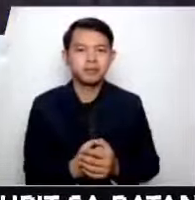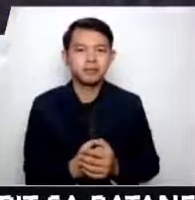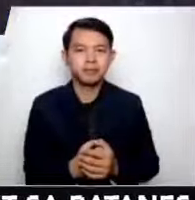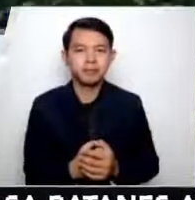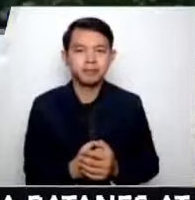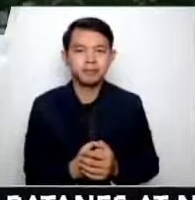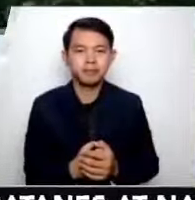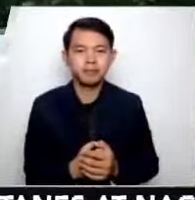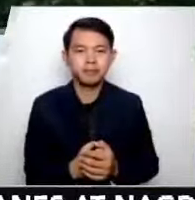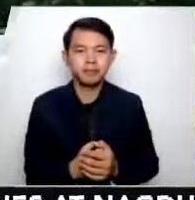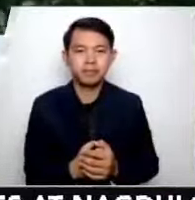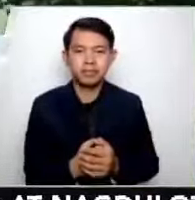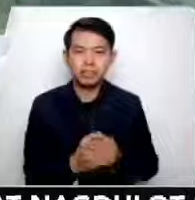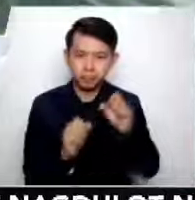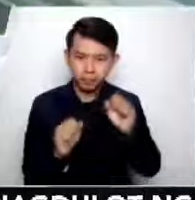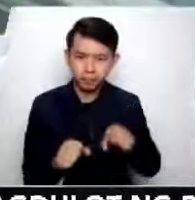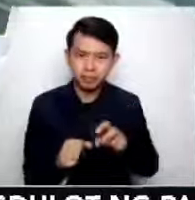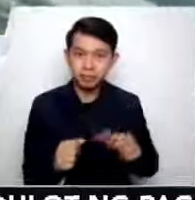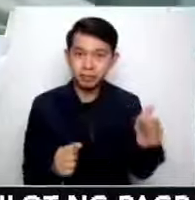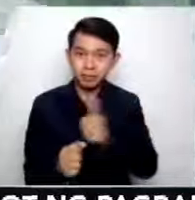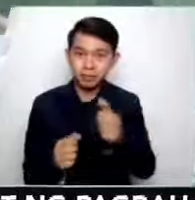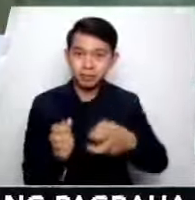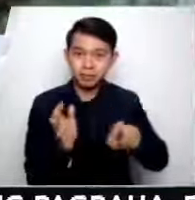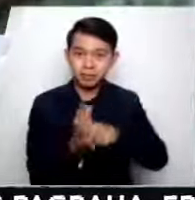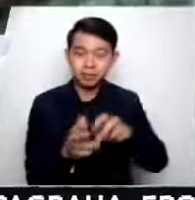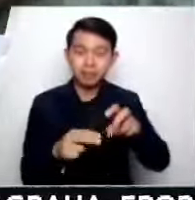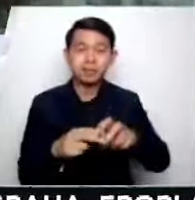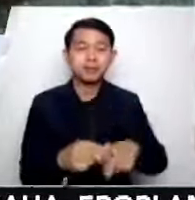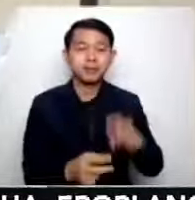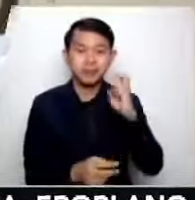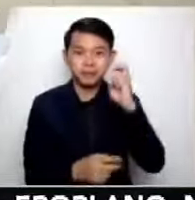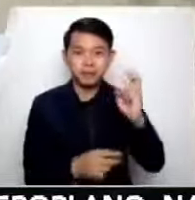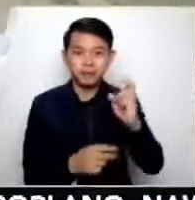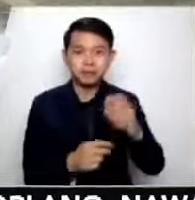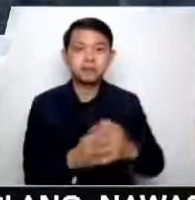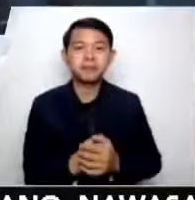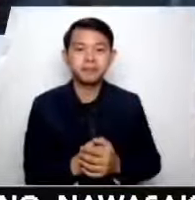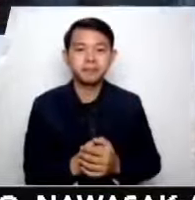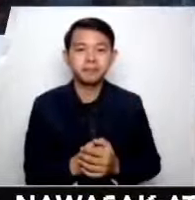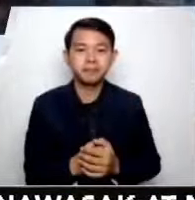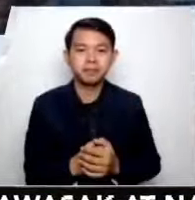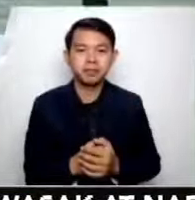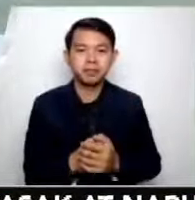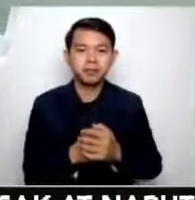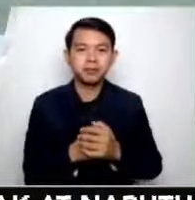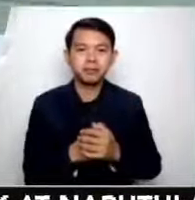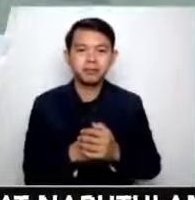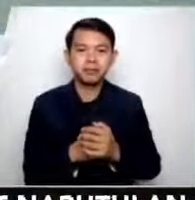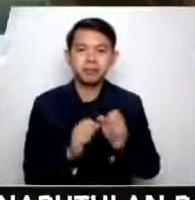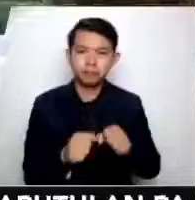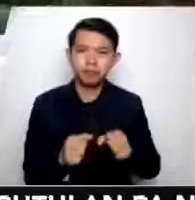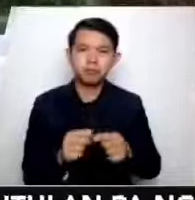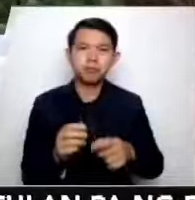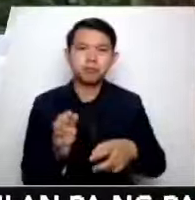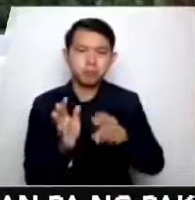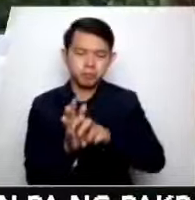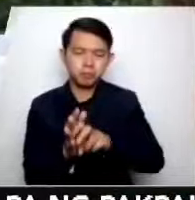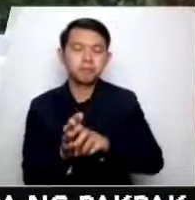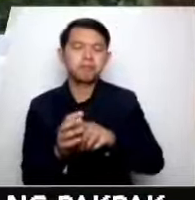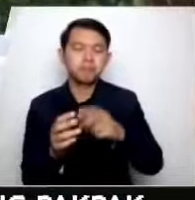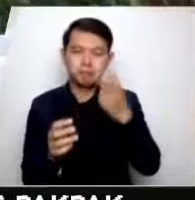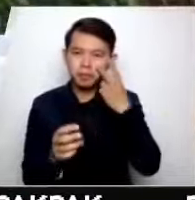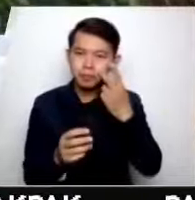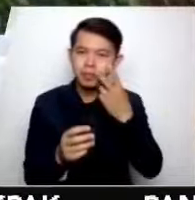Mag-commute lamang, sakay ng tren at bumaba sa promenade station. Dito, iba't ibang landmarks ang masisilayan. Kabilang ang sikat